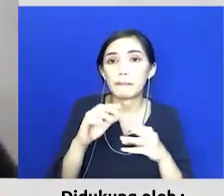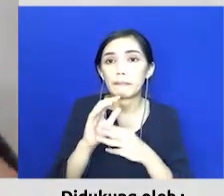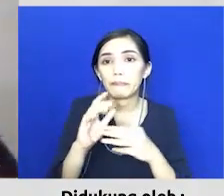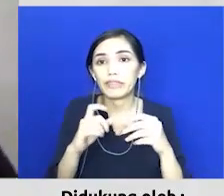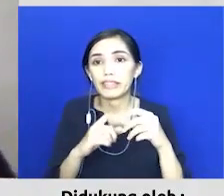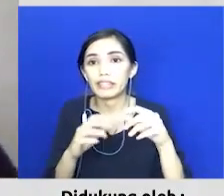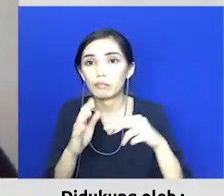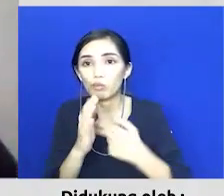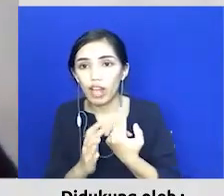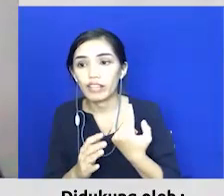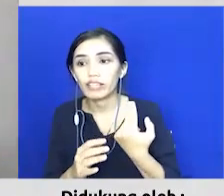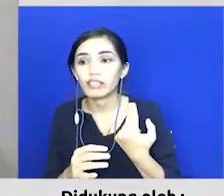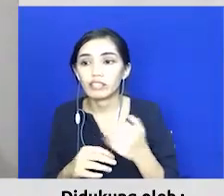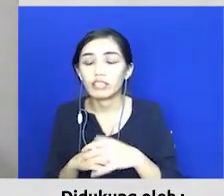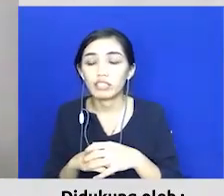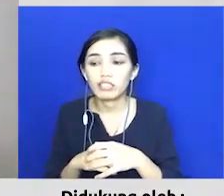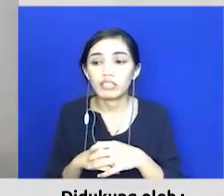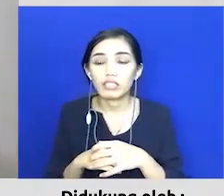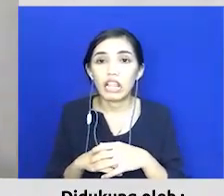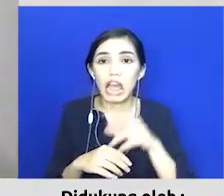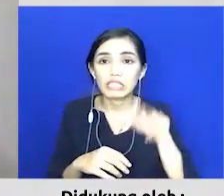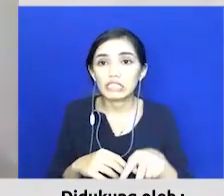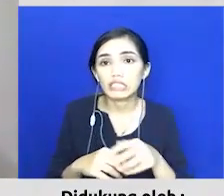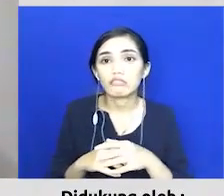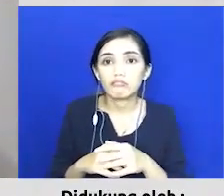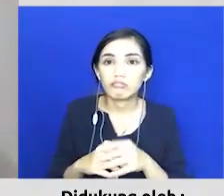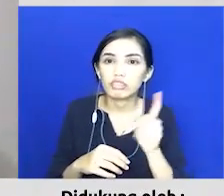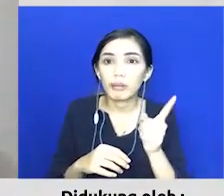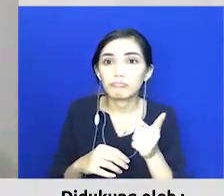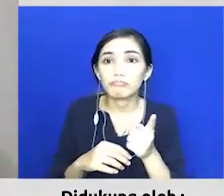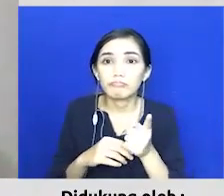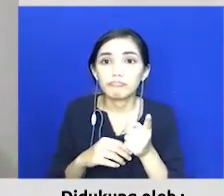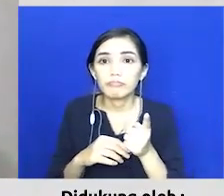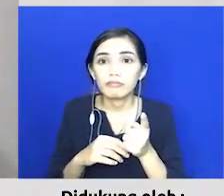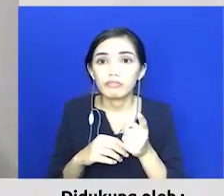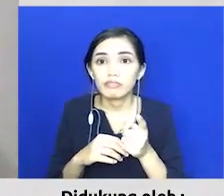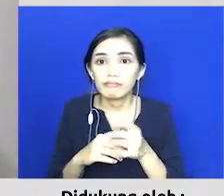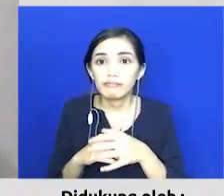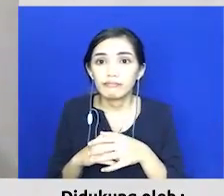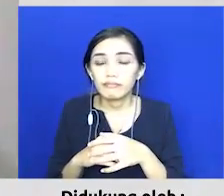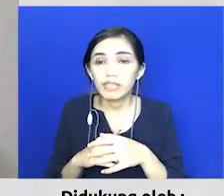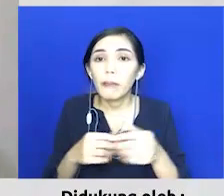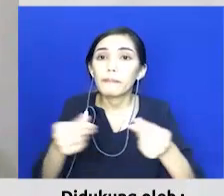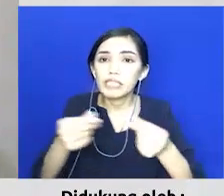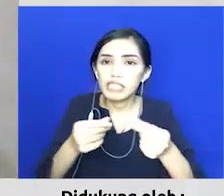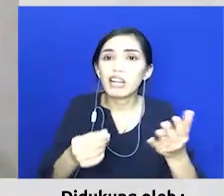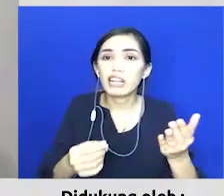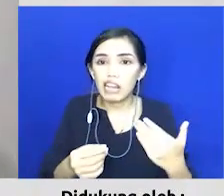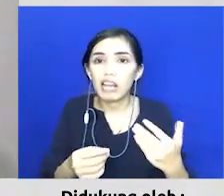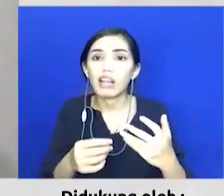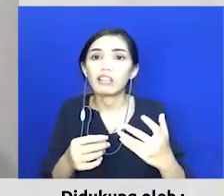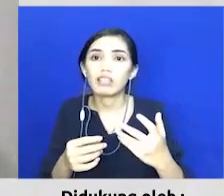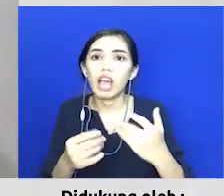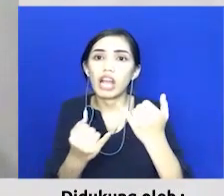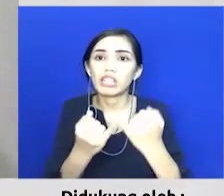bisnisnya kena, sehingga akhirnya ketika mau ngomong kayak begitu dulu juga apa iya industri film Indonesia udah ada ketika